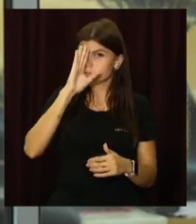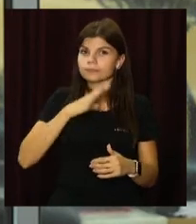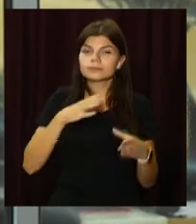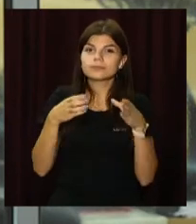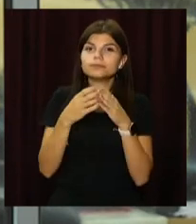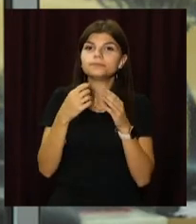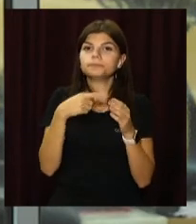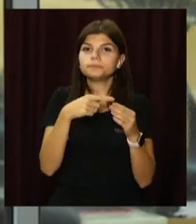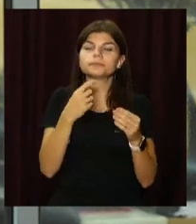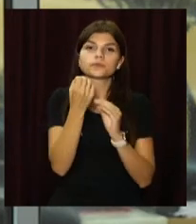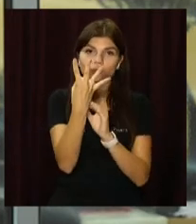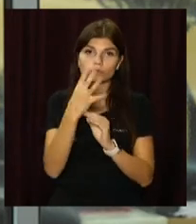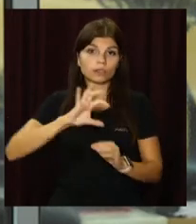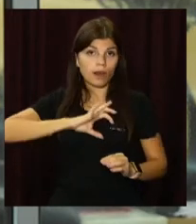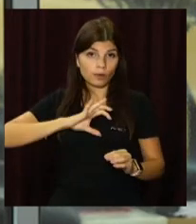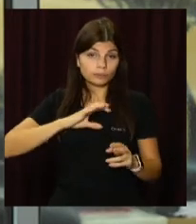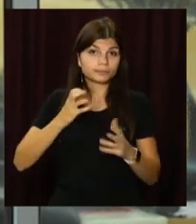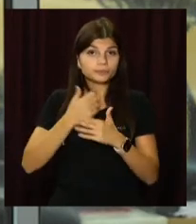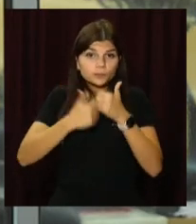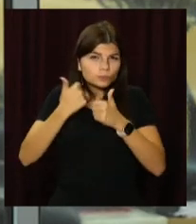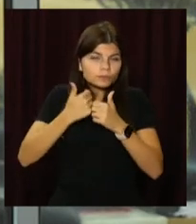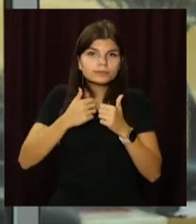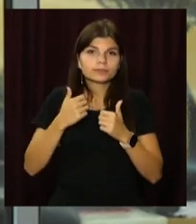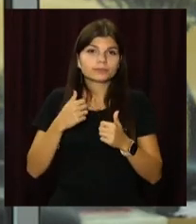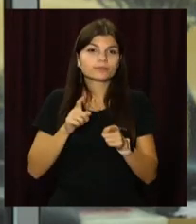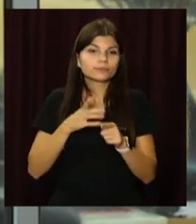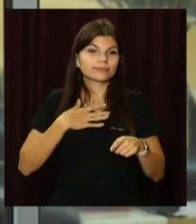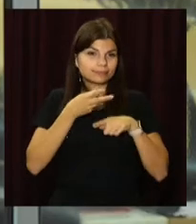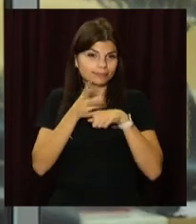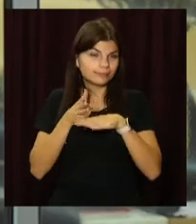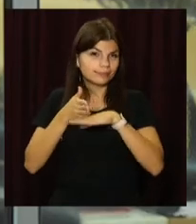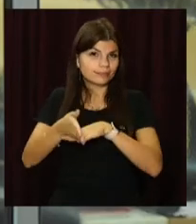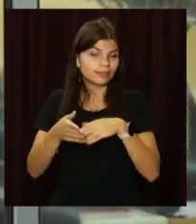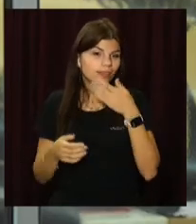розіграють 14 комплектів нагород. На турнірі побував і наш В'ячеслав Куліш.